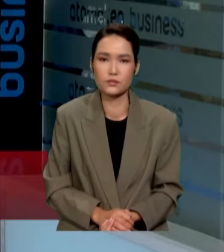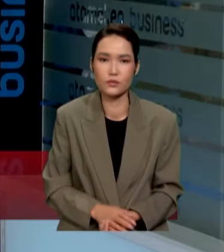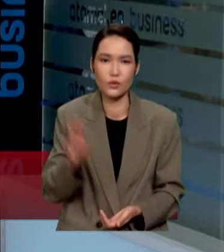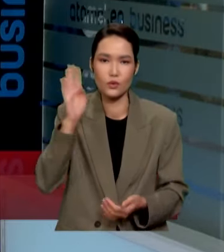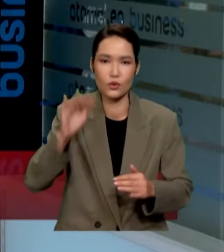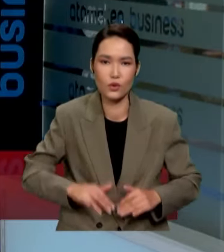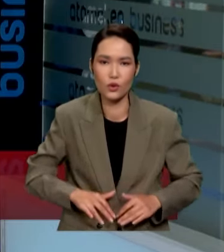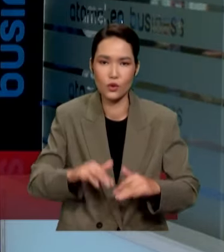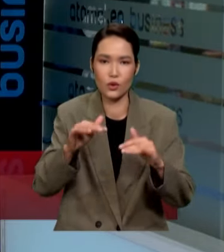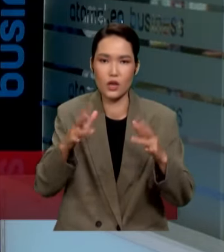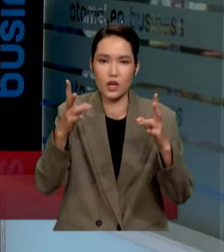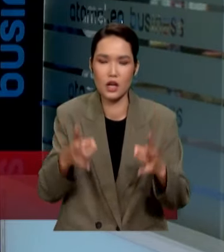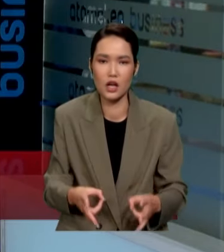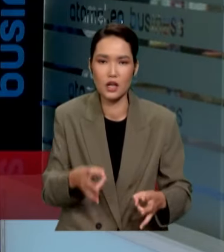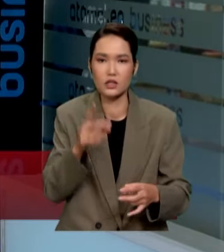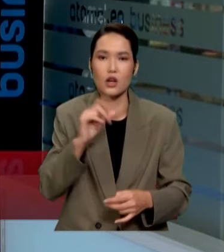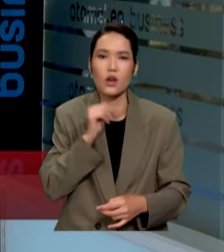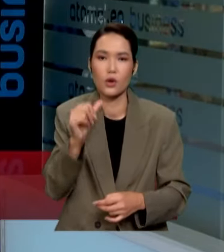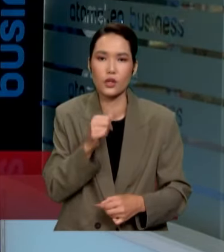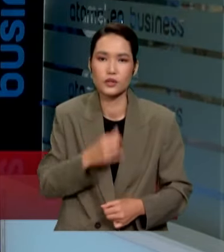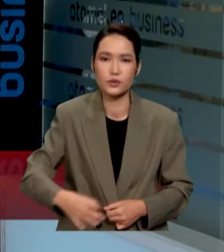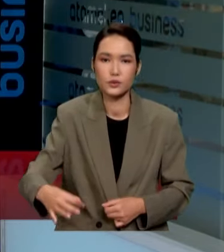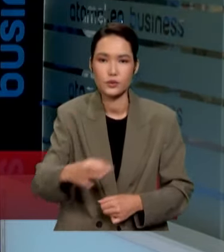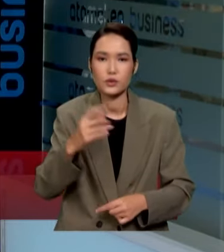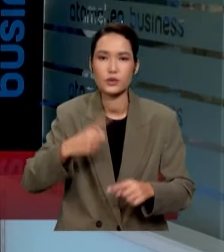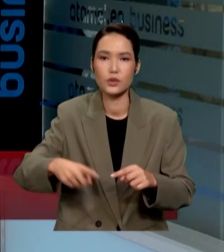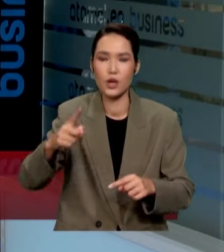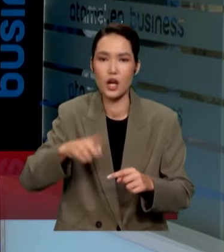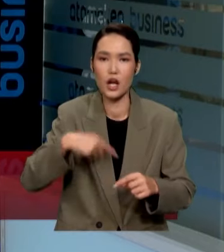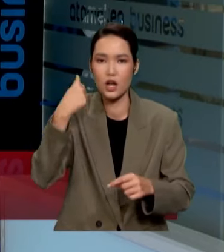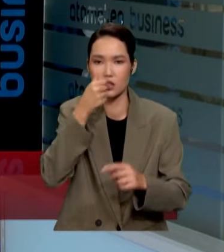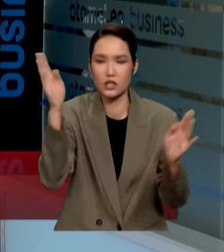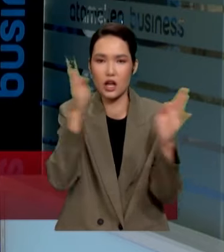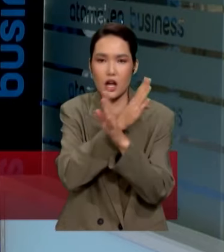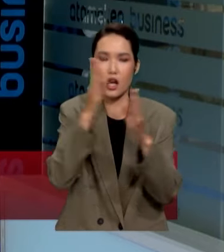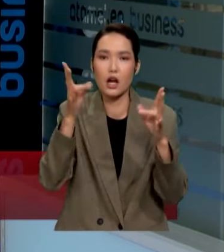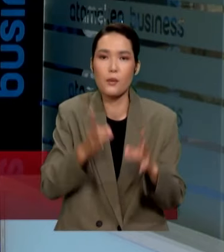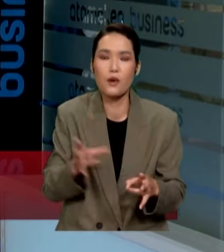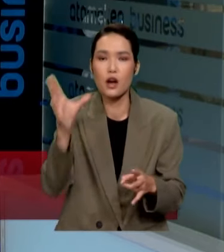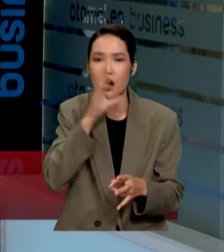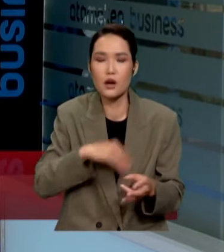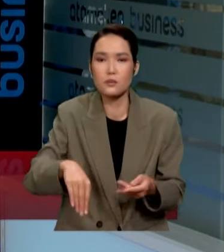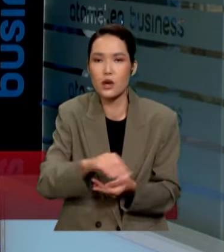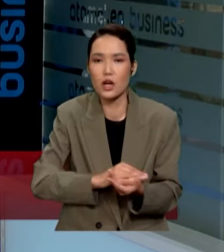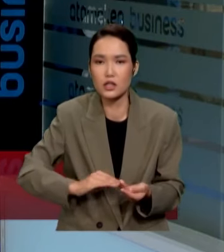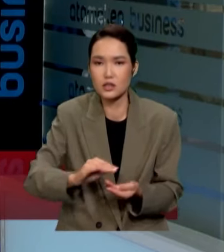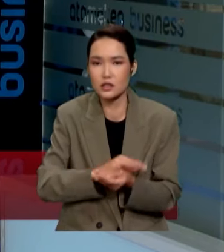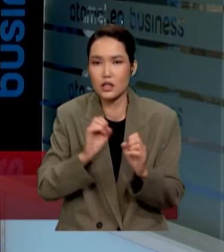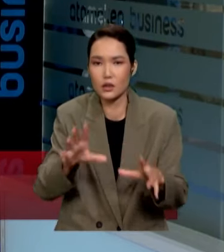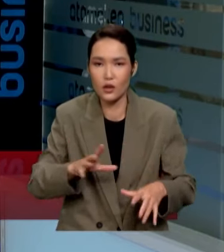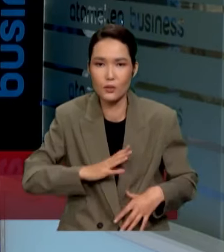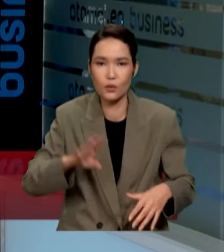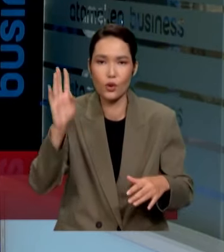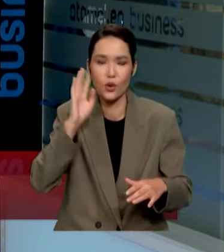Су тасқынынан қатты зардап шеккен Қостанай облысында келер жылы табиғи апат тағы да қайталануы мүмкін. Мамандар қызыл суды қарсы